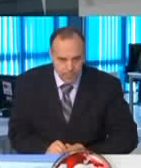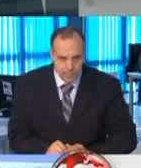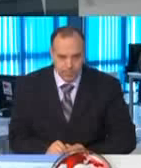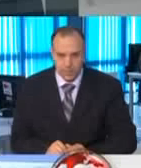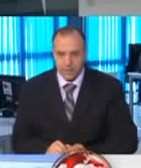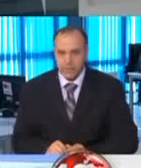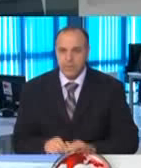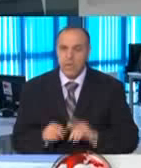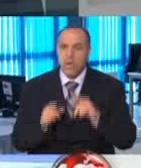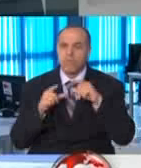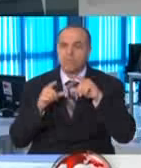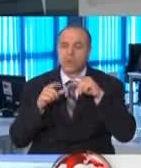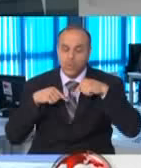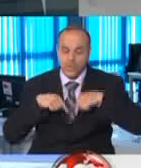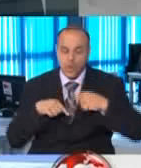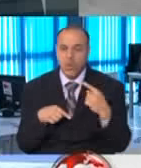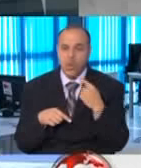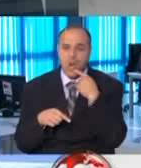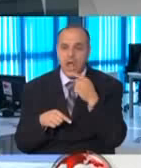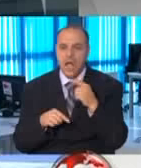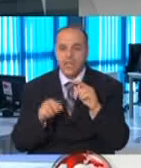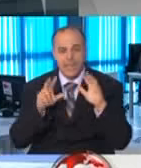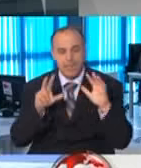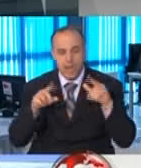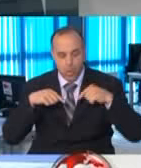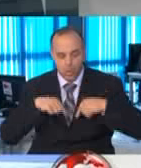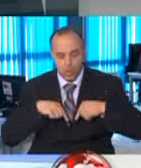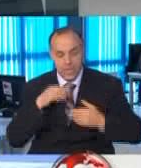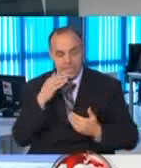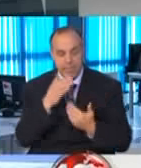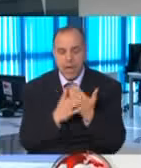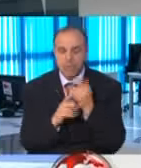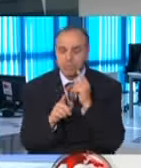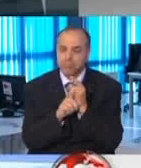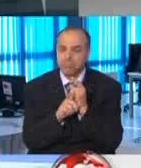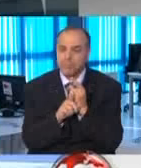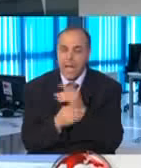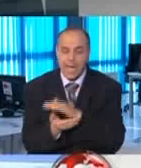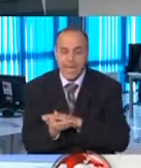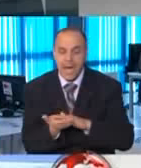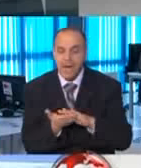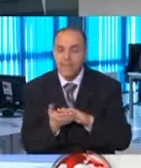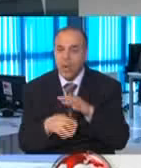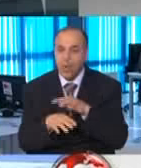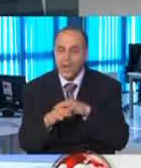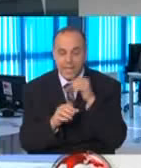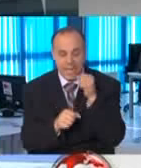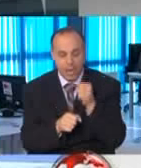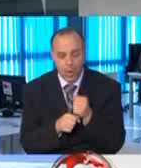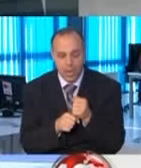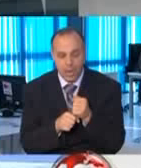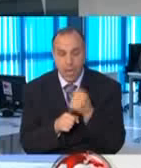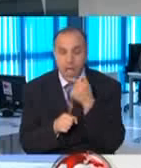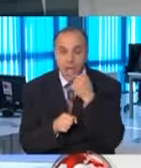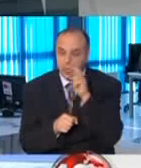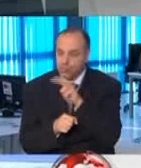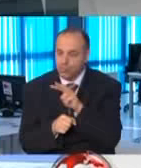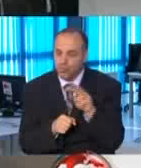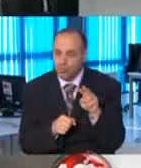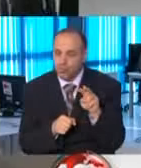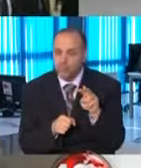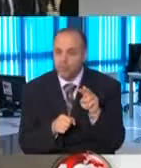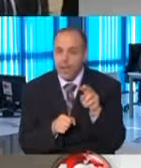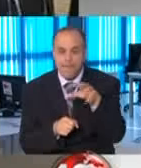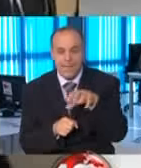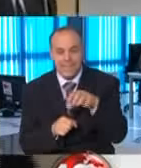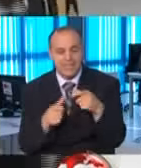بشر رئيس الحكومة الحبيب الصيد وثمانية من وزرائه صباح اليوم زيارة ميدانية إلى ولاية القيروان، تفقد في مستهلها